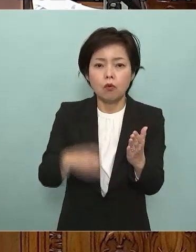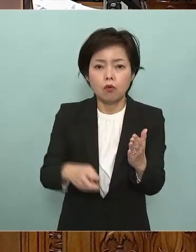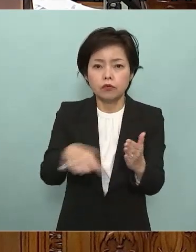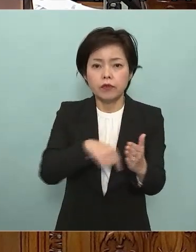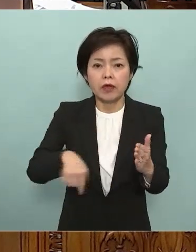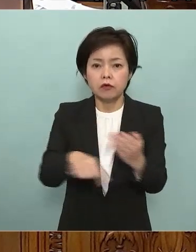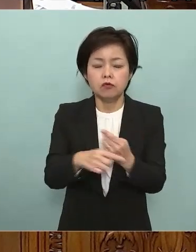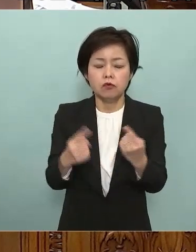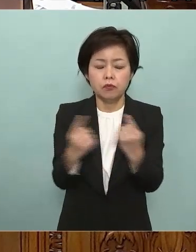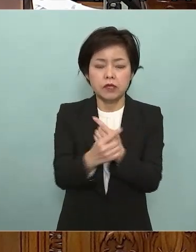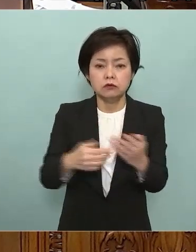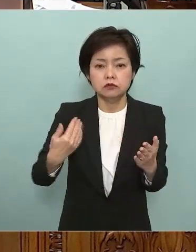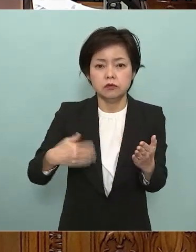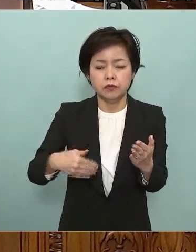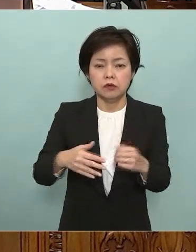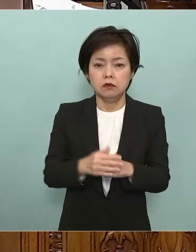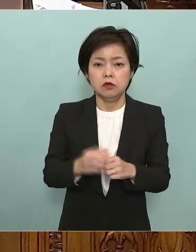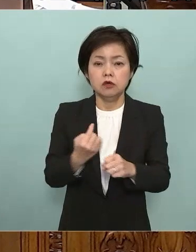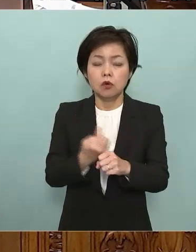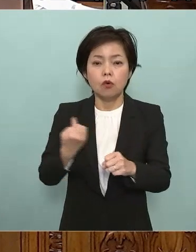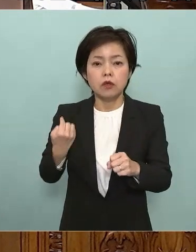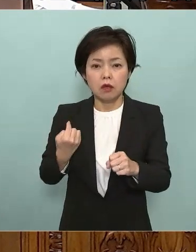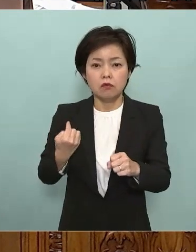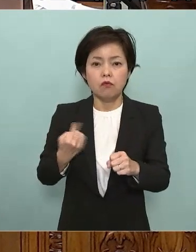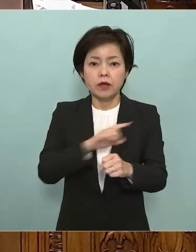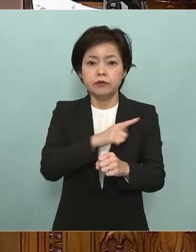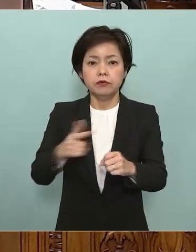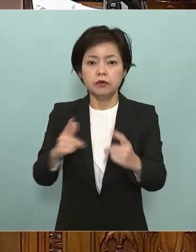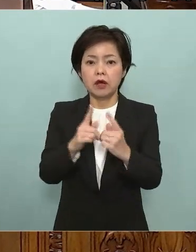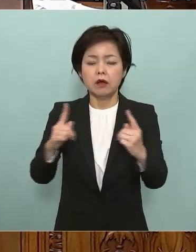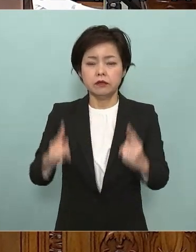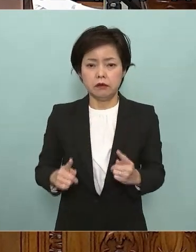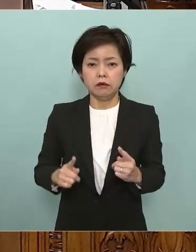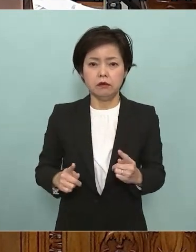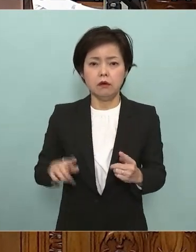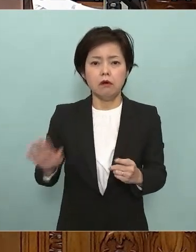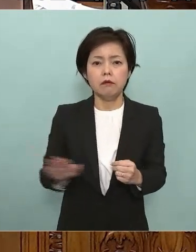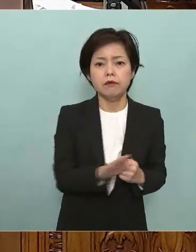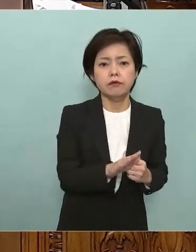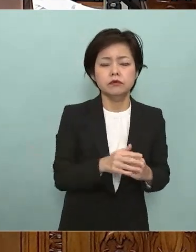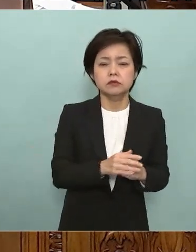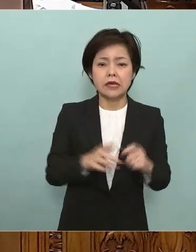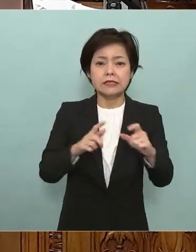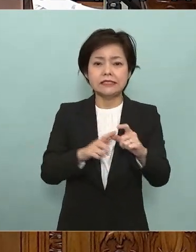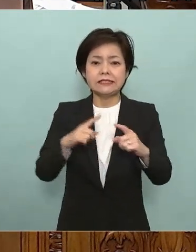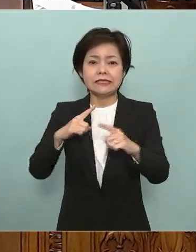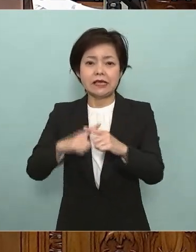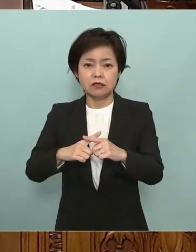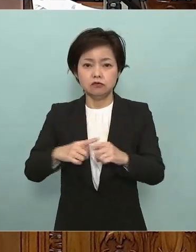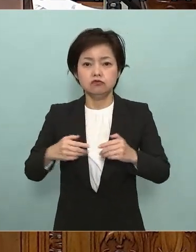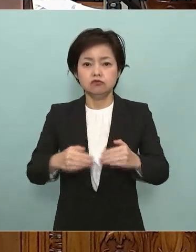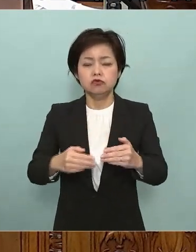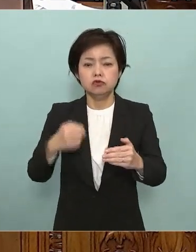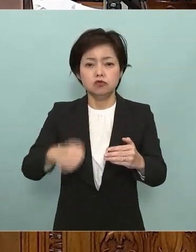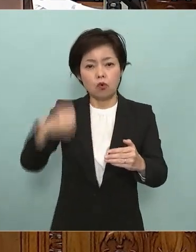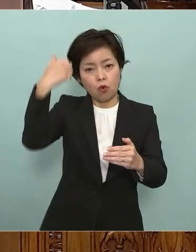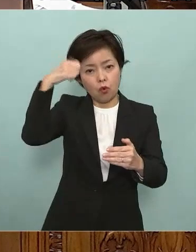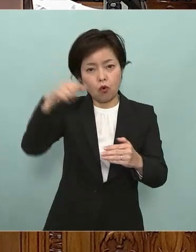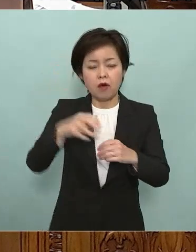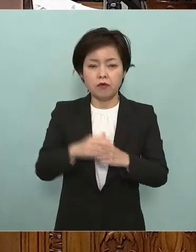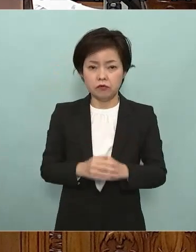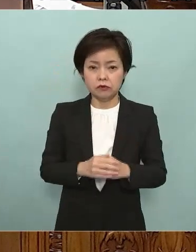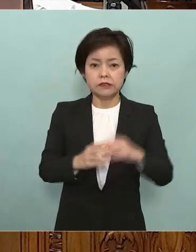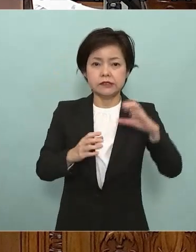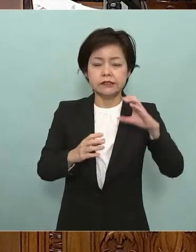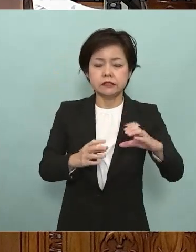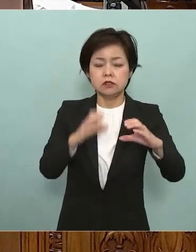ません。それどころか、昨年はさまざまな課題が指摘されていた GX 推進法案や GX 脱炭